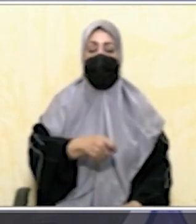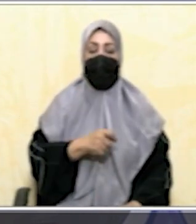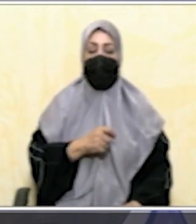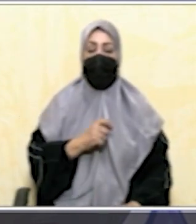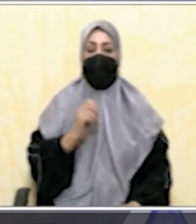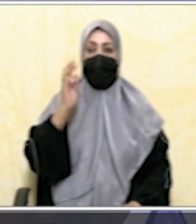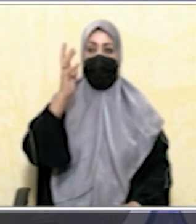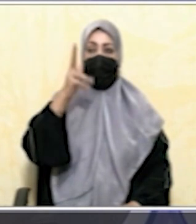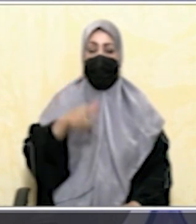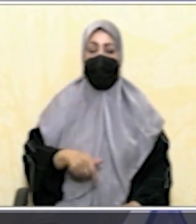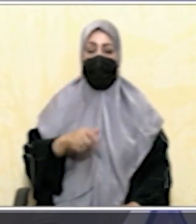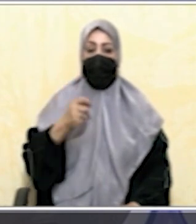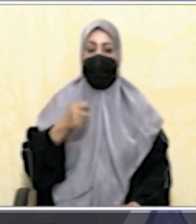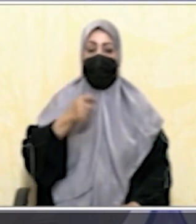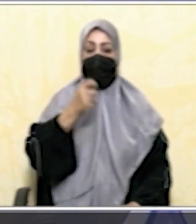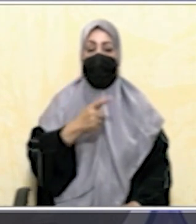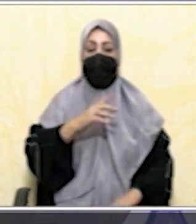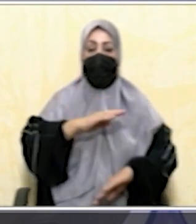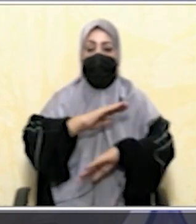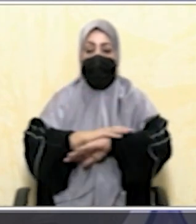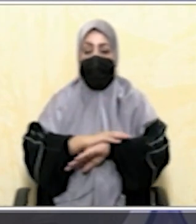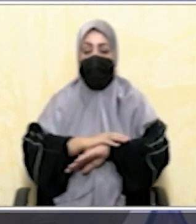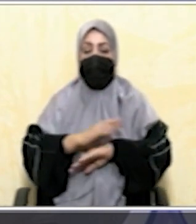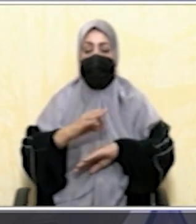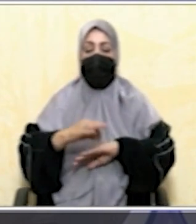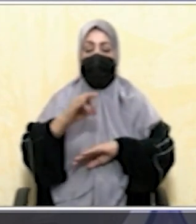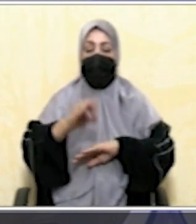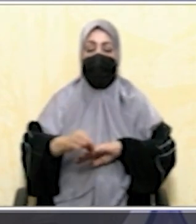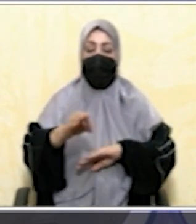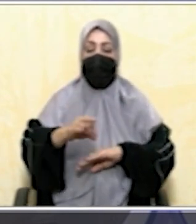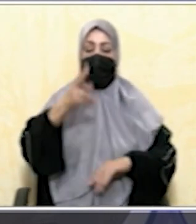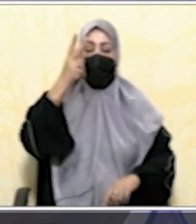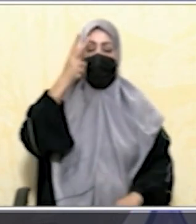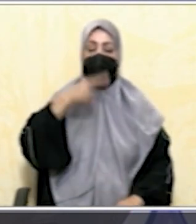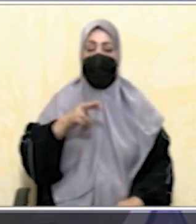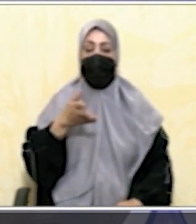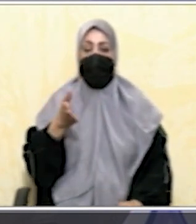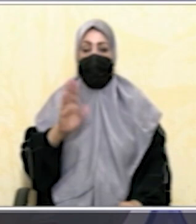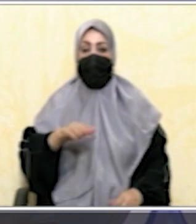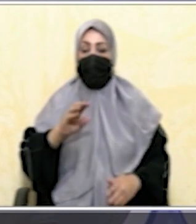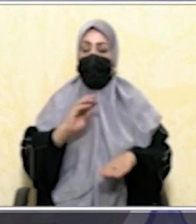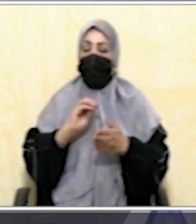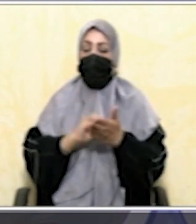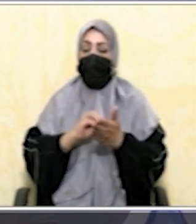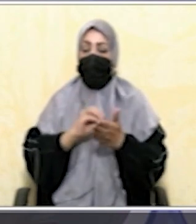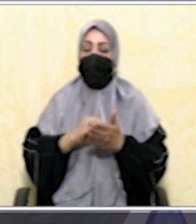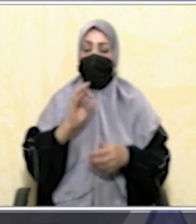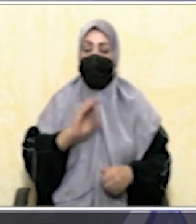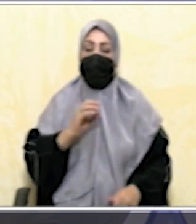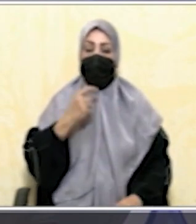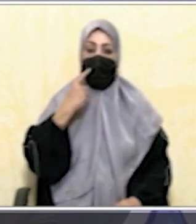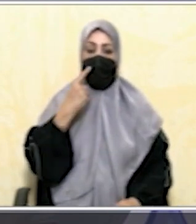ويشوفوا كان اوصى بشيء في مدينه الثلث بعدين يمشوا لي الميراث بعد ذلك ان فضل شيء كان